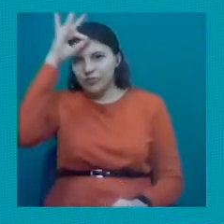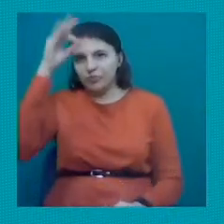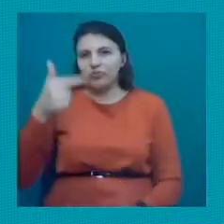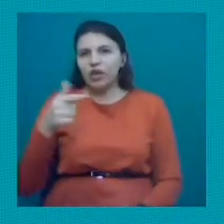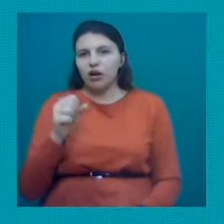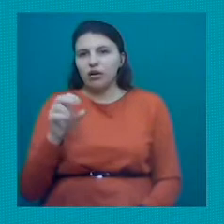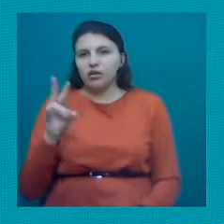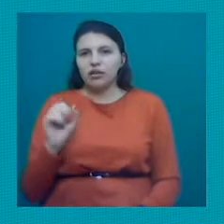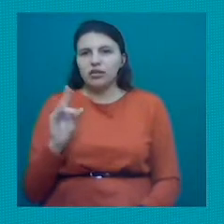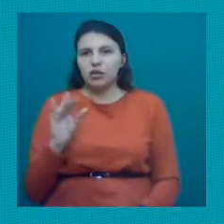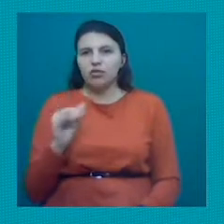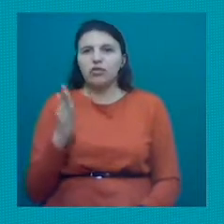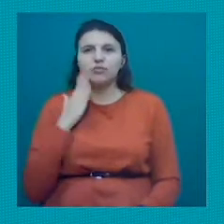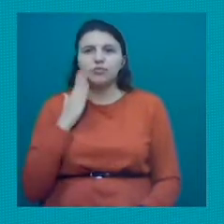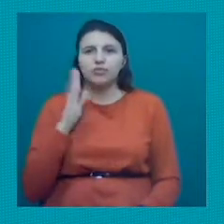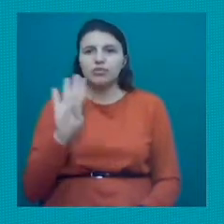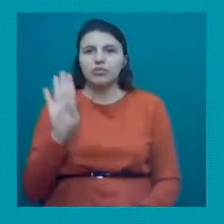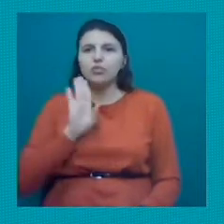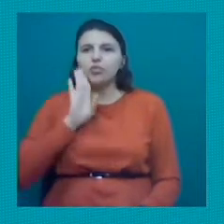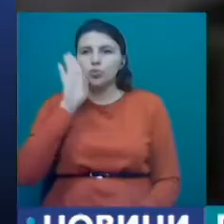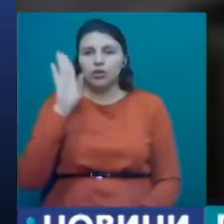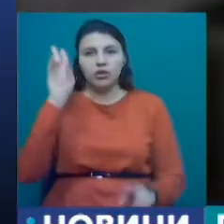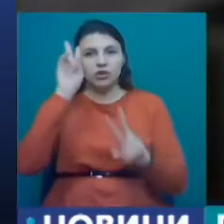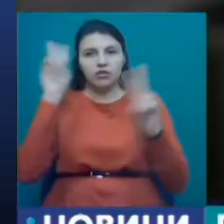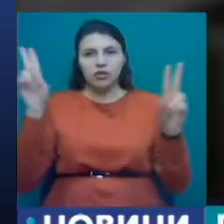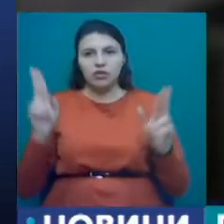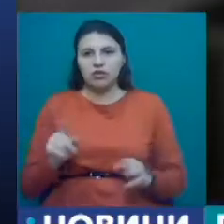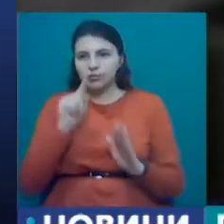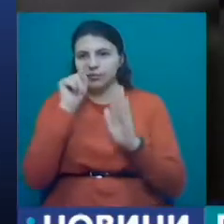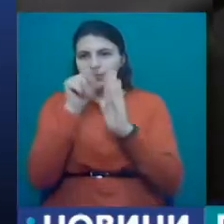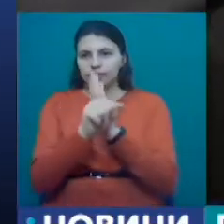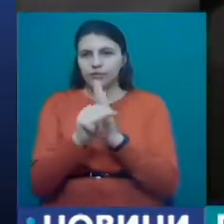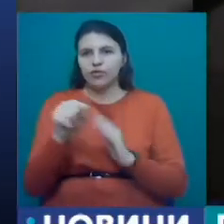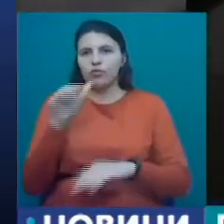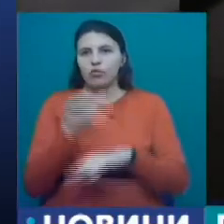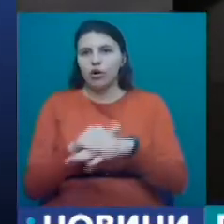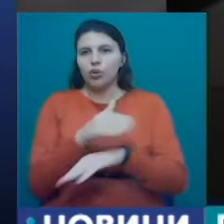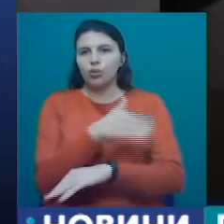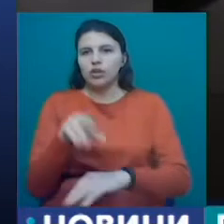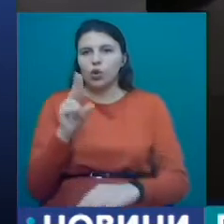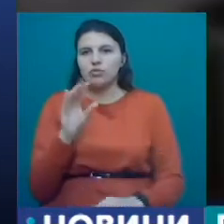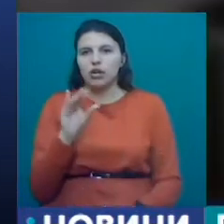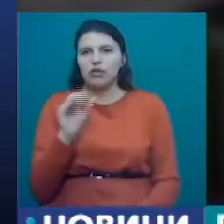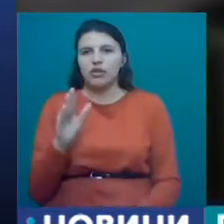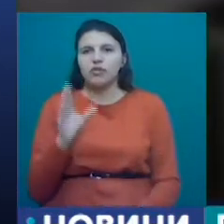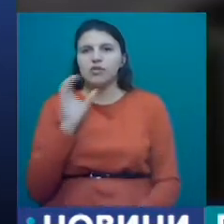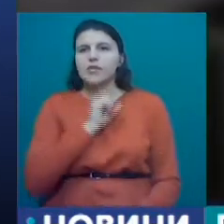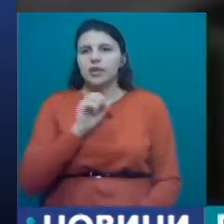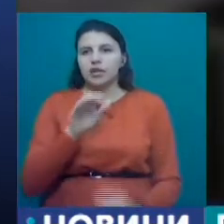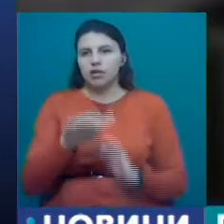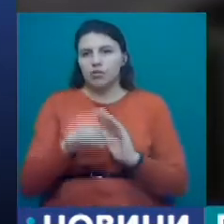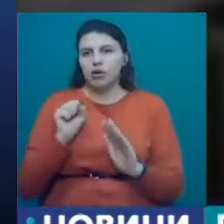Кисельова, близько 4-ї години ранку невідомі проникли в приміщення банку на вулиці Космонавтів та забрали гроші із